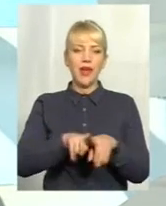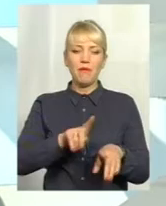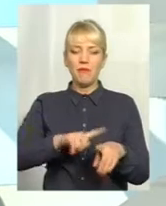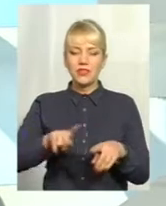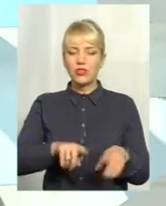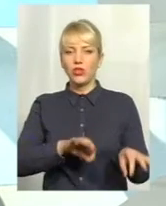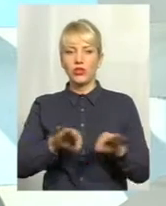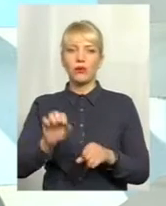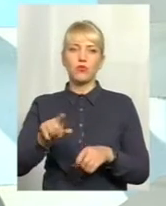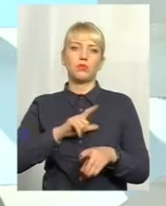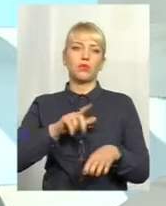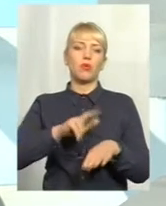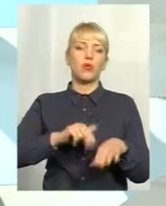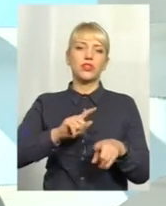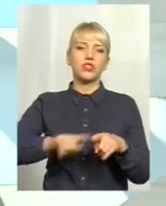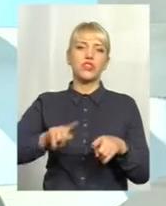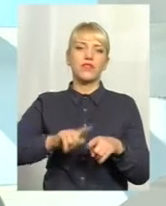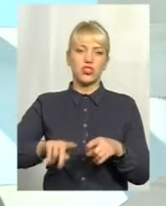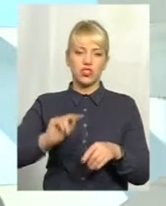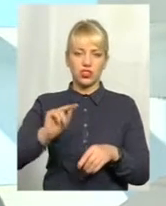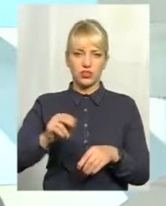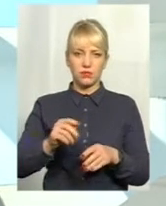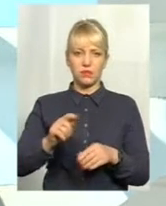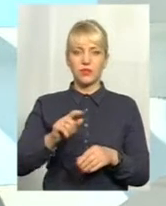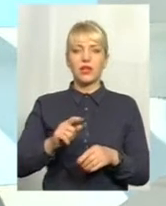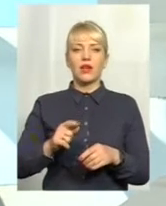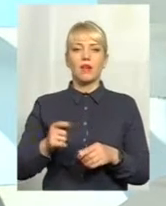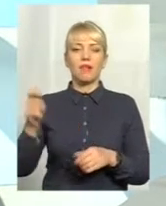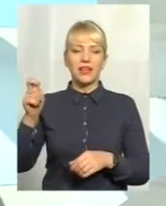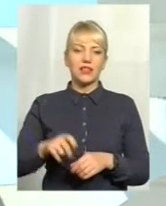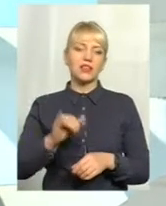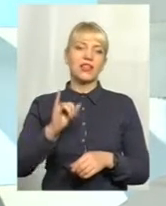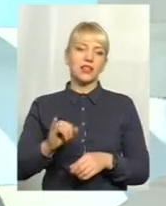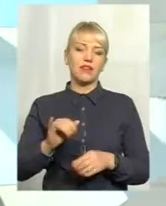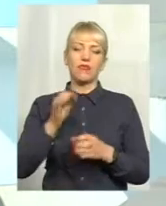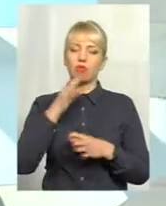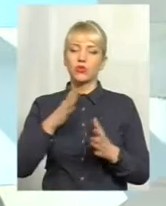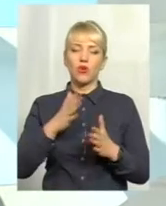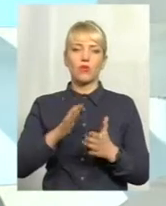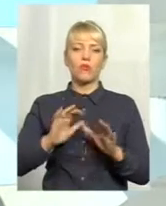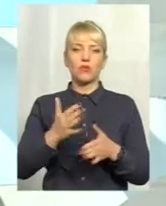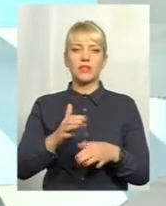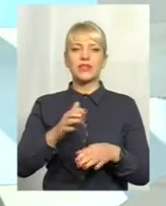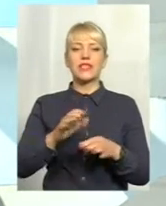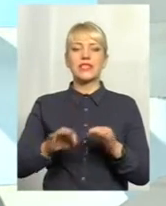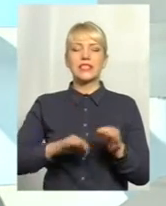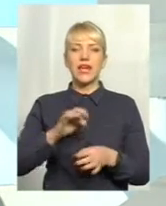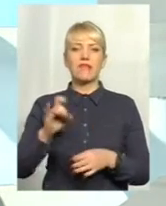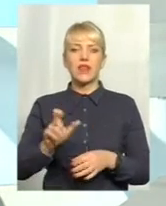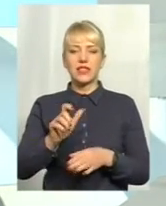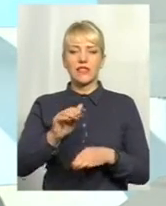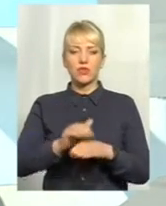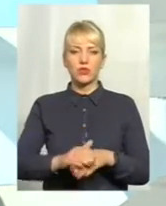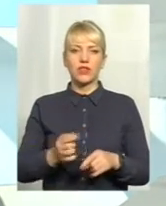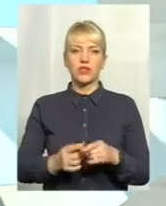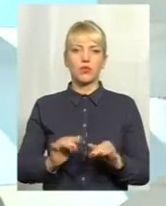працівники поліції можуть швидше прибути. І в будь-якому випадку зайвий раз зафіксувати дану подію, я думаю, не